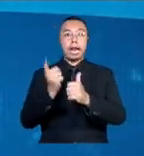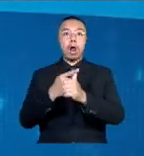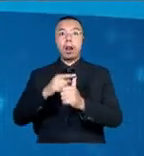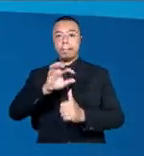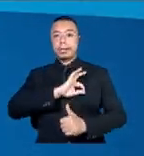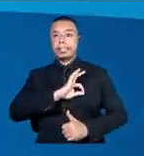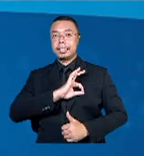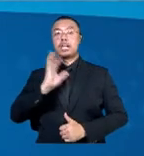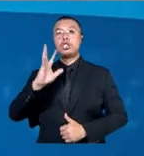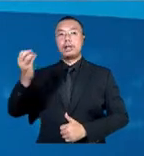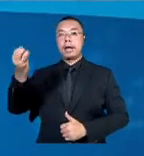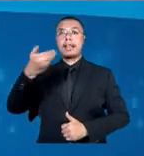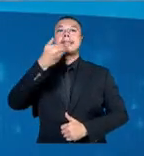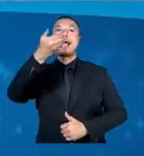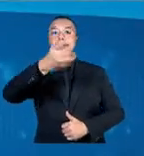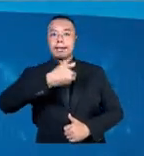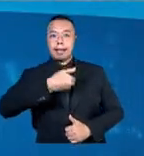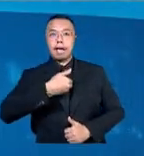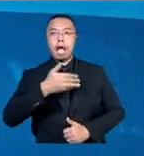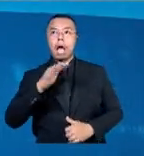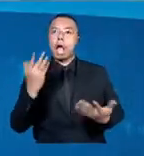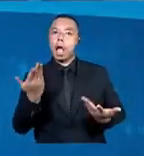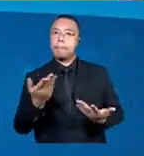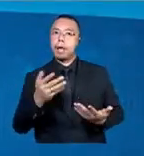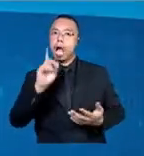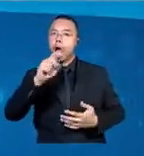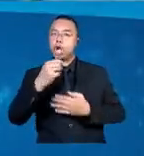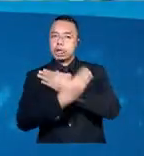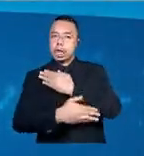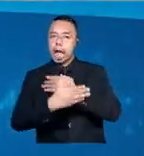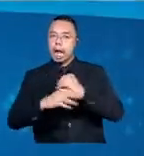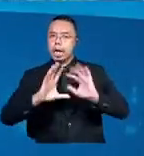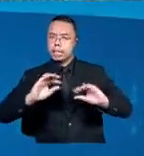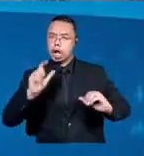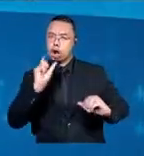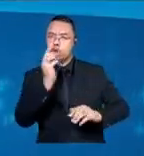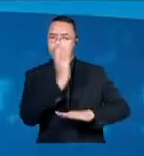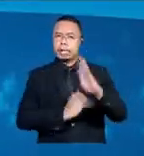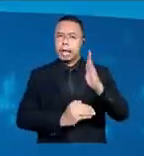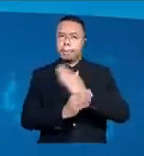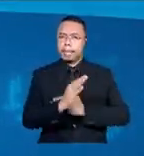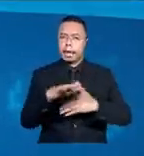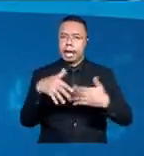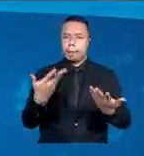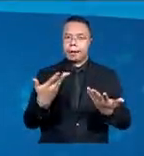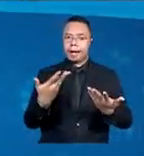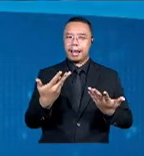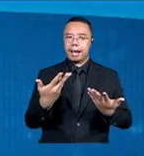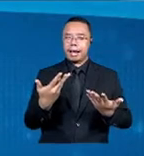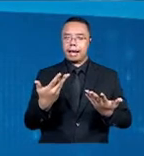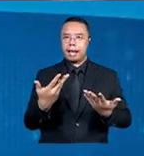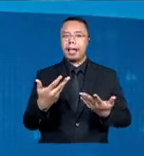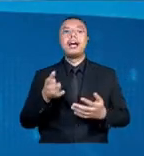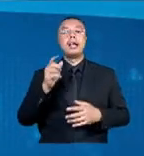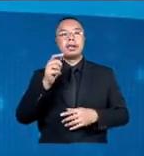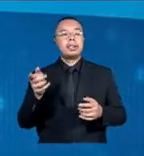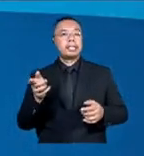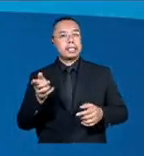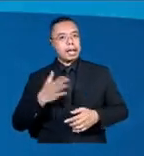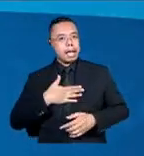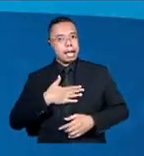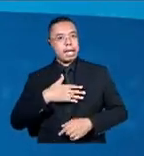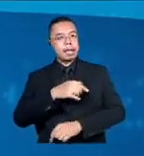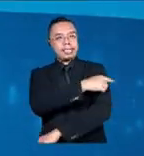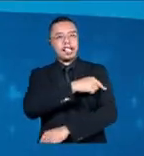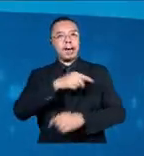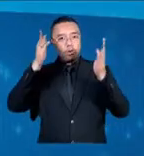Bapak Presiden selalu menanyakan apa yang negara lakukan untuk penyandang disabilitas. Sebagai status Bapak Presiden membantu